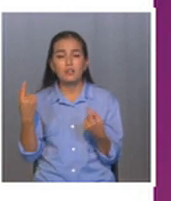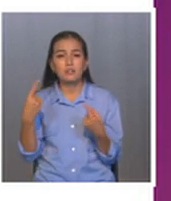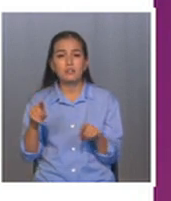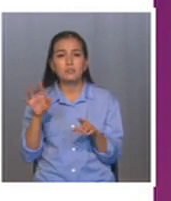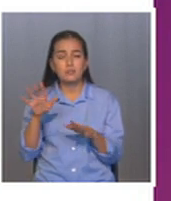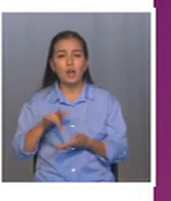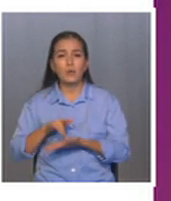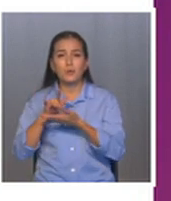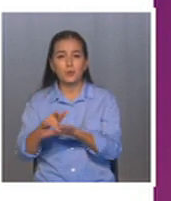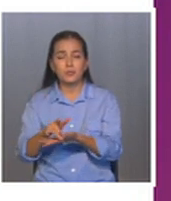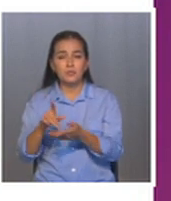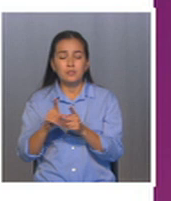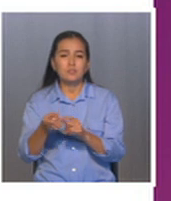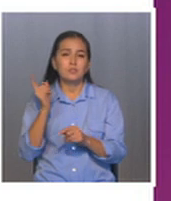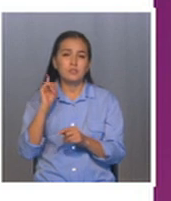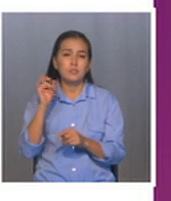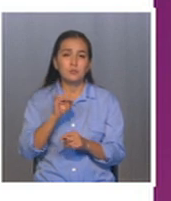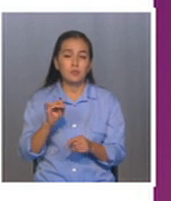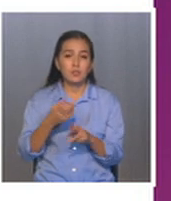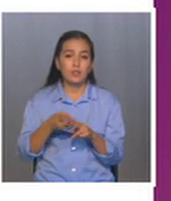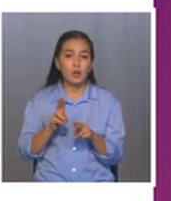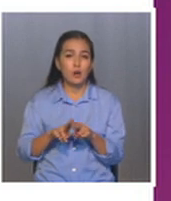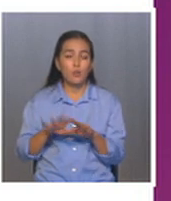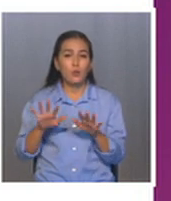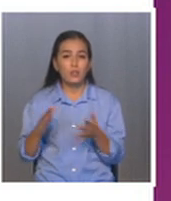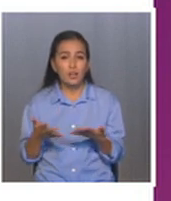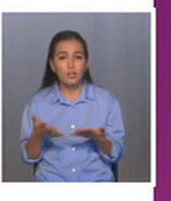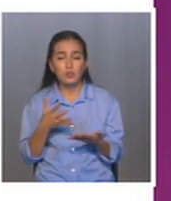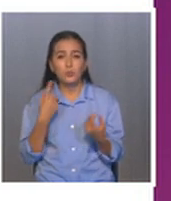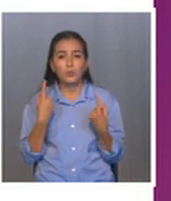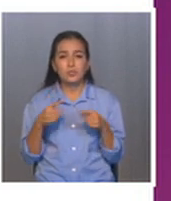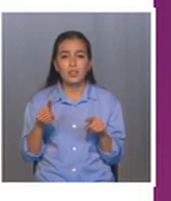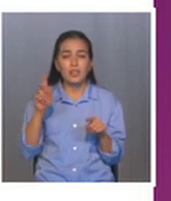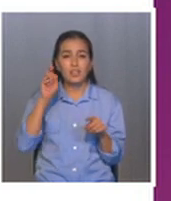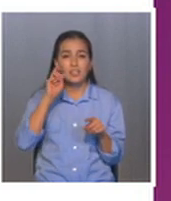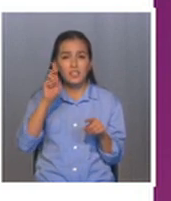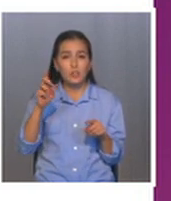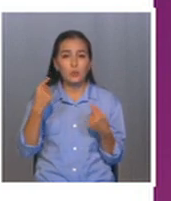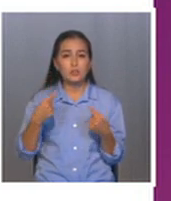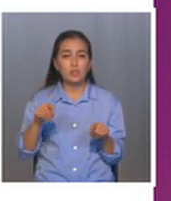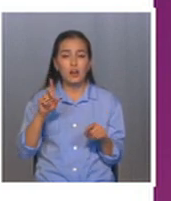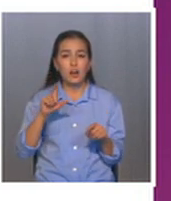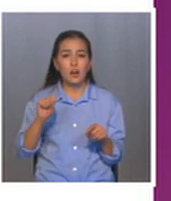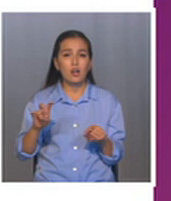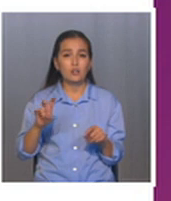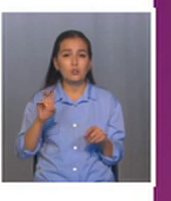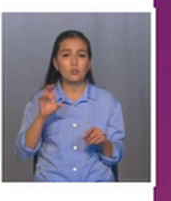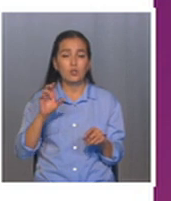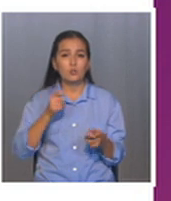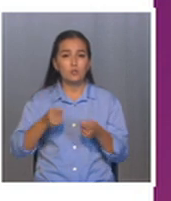шегіп, алдыңғы өткен уақыт оқиғалардан, өзге елге, өзге хан сұлтандардың